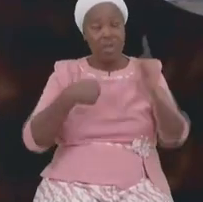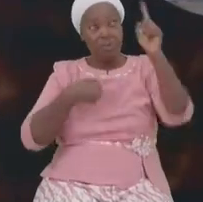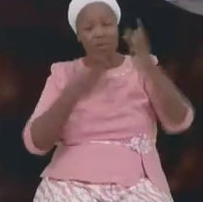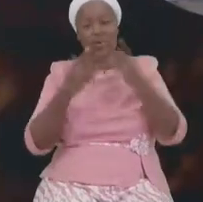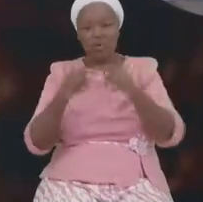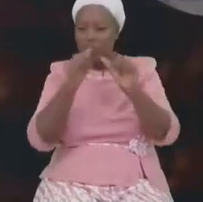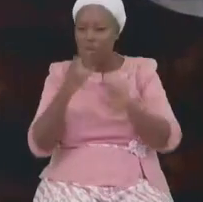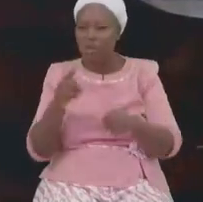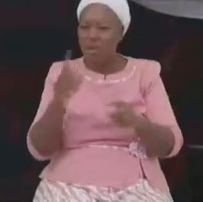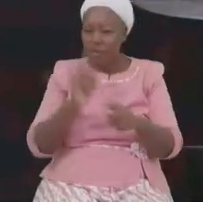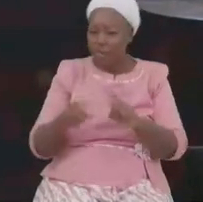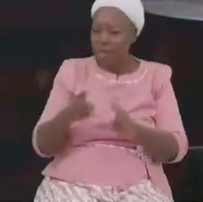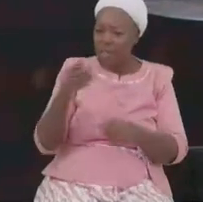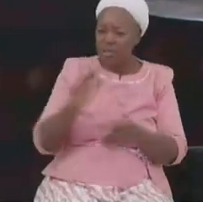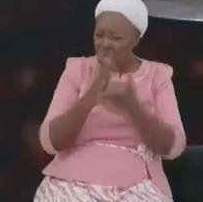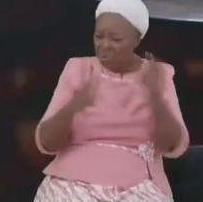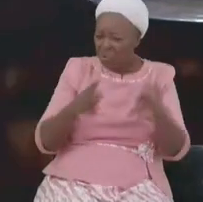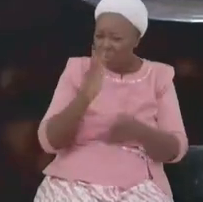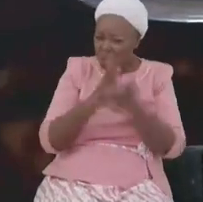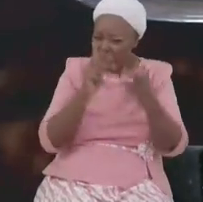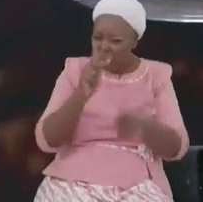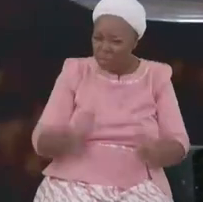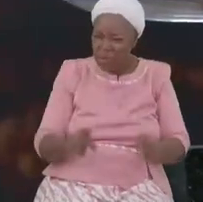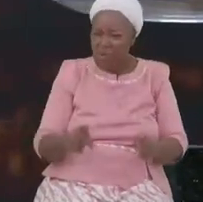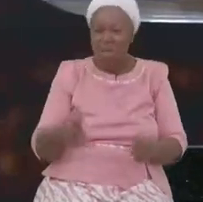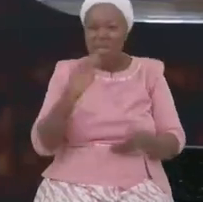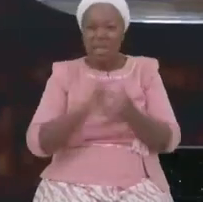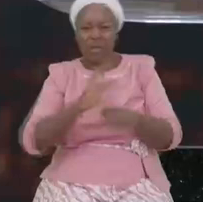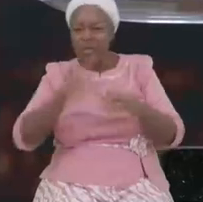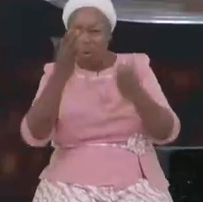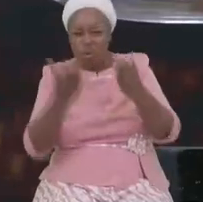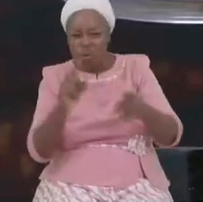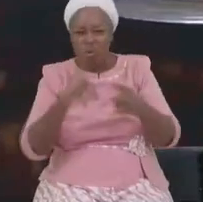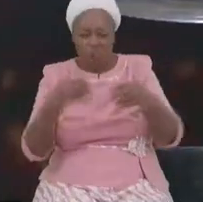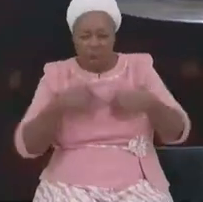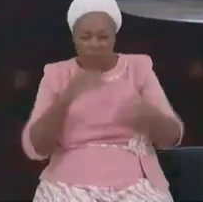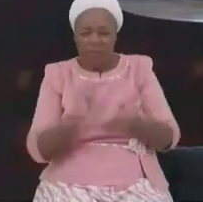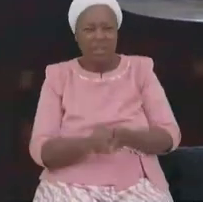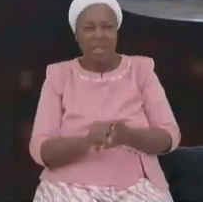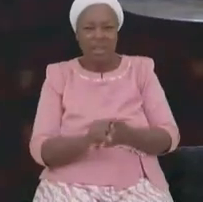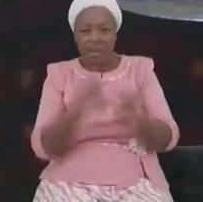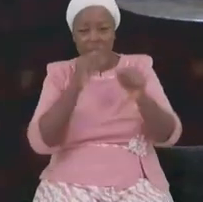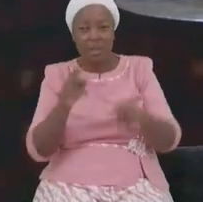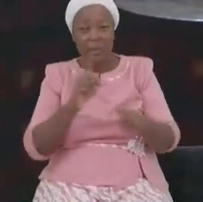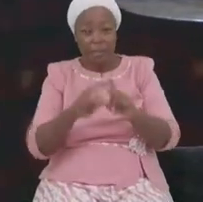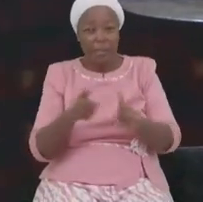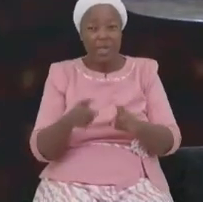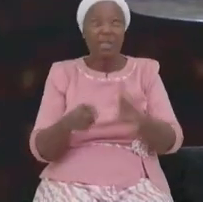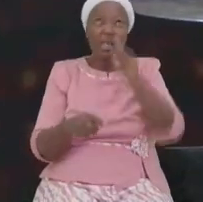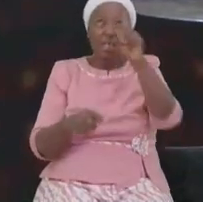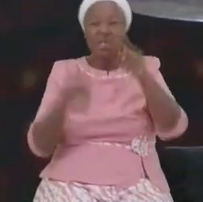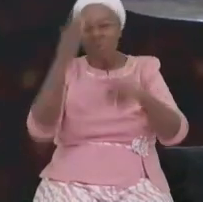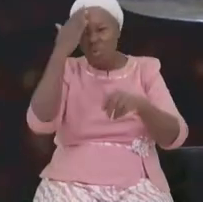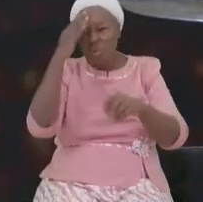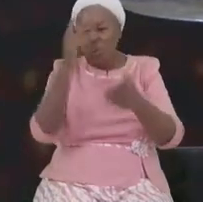a une personnalité qui ne veut pas être bénie. Et cette personnalité agit avec ton cœur. Il sait ce que tu